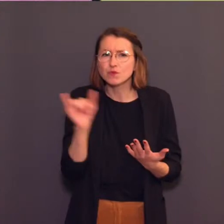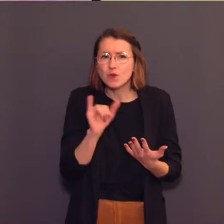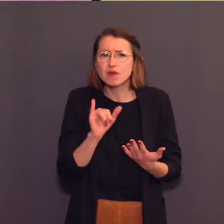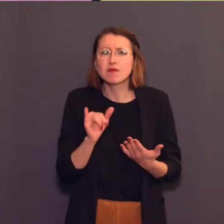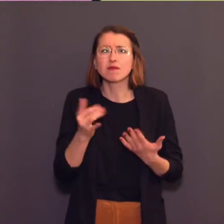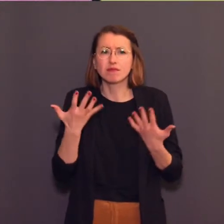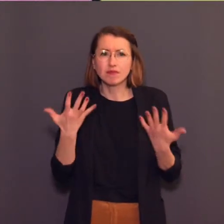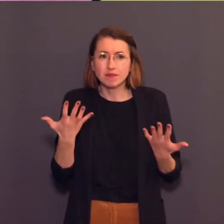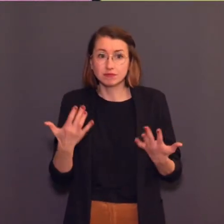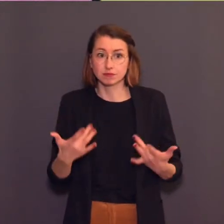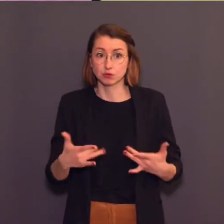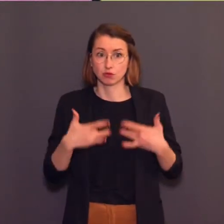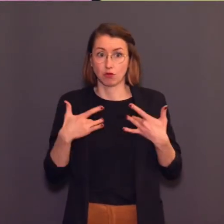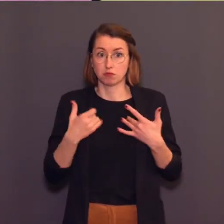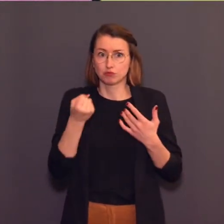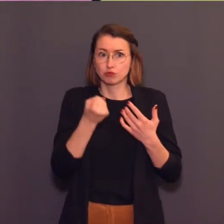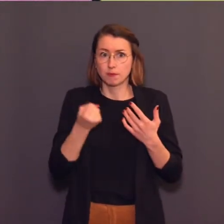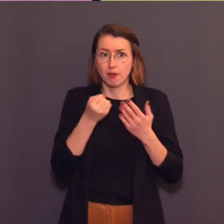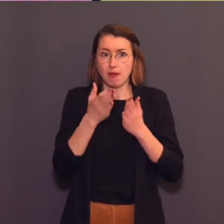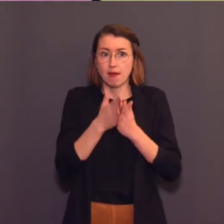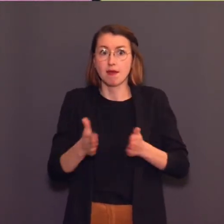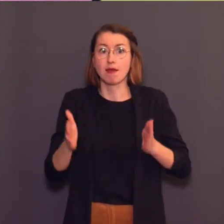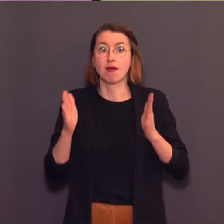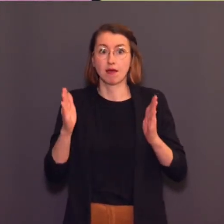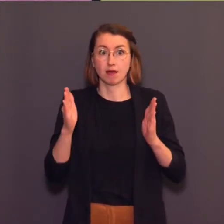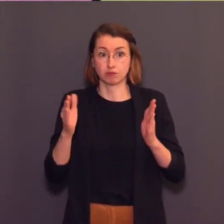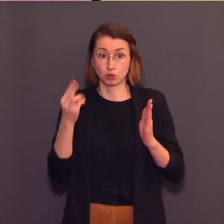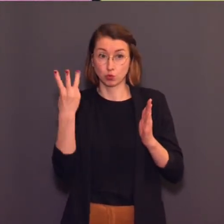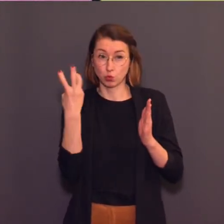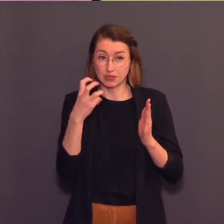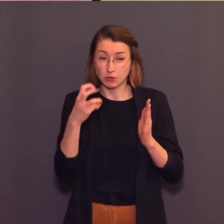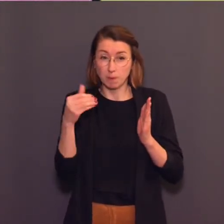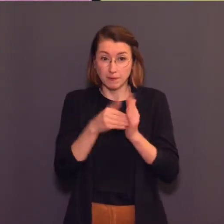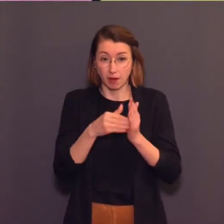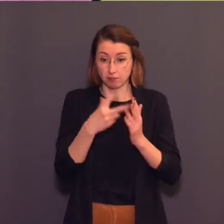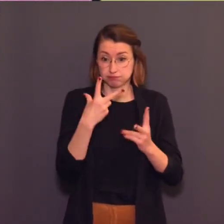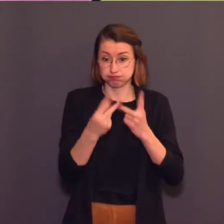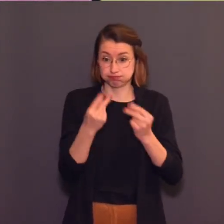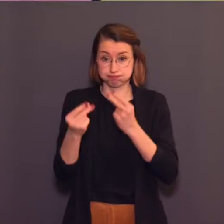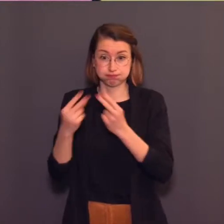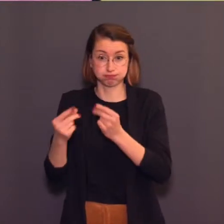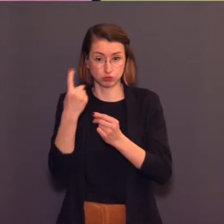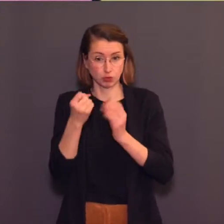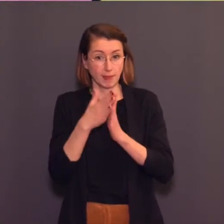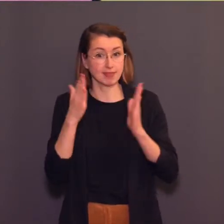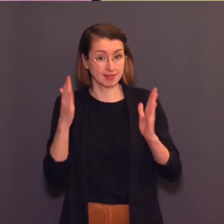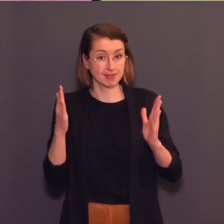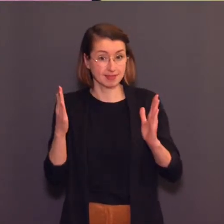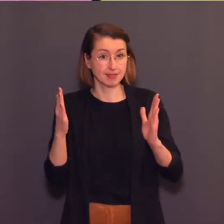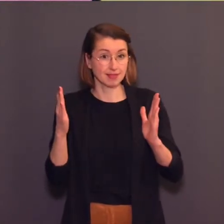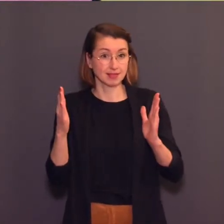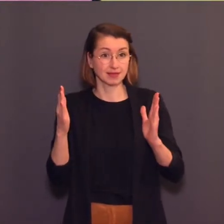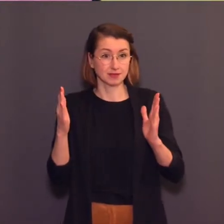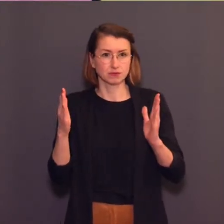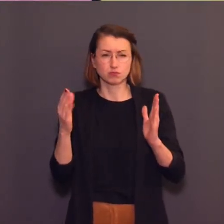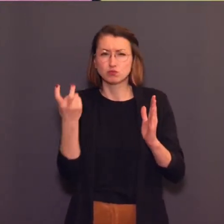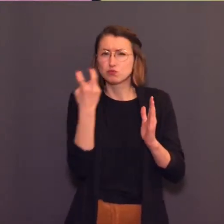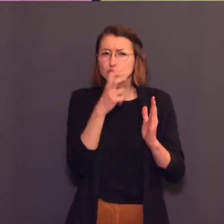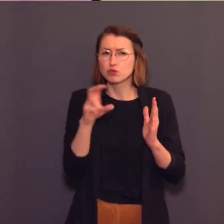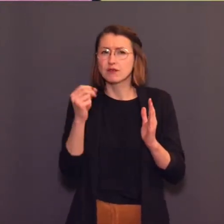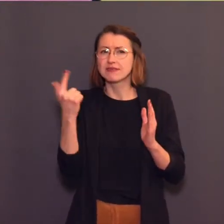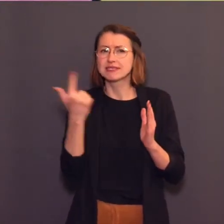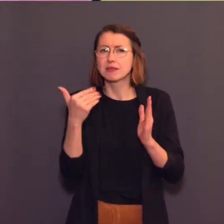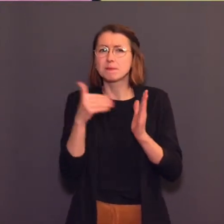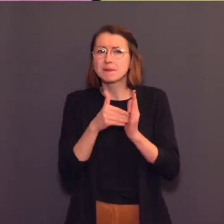par semaine, 287 000 en l'occurrence, essentiellement en tant que primo-vaccination. C'était le